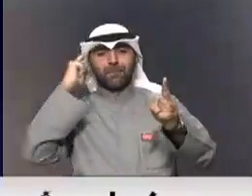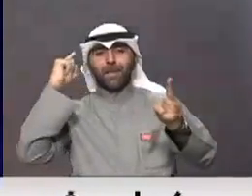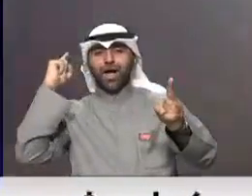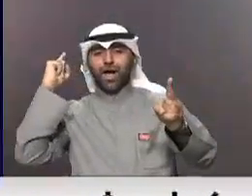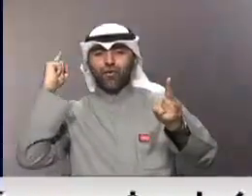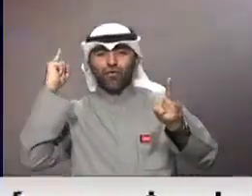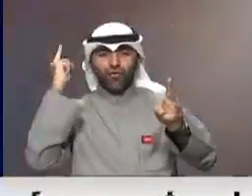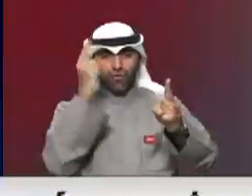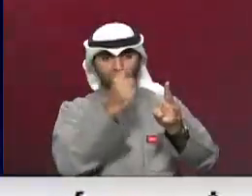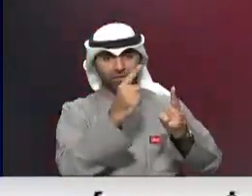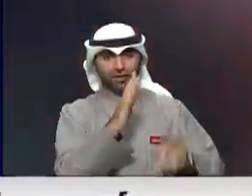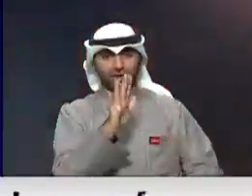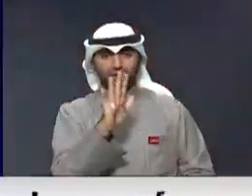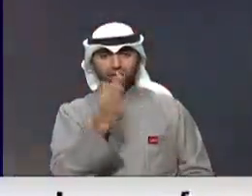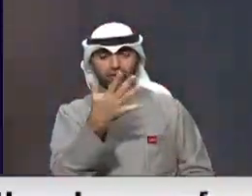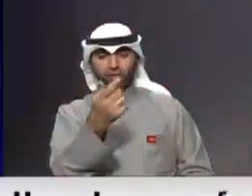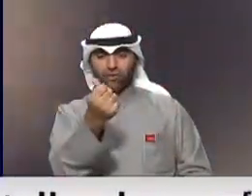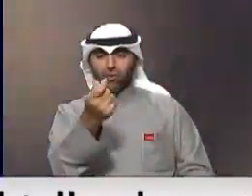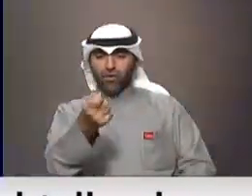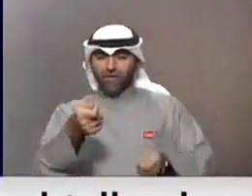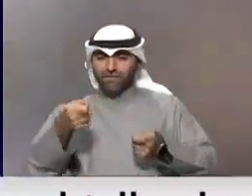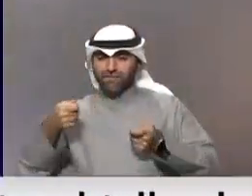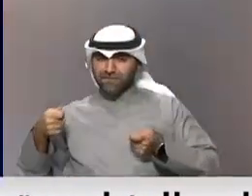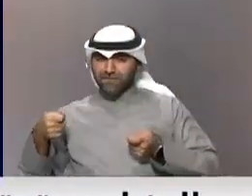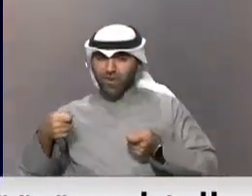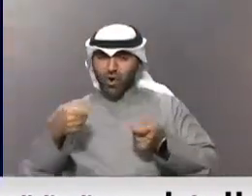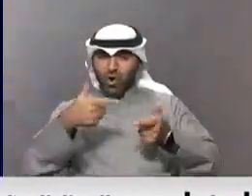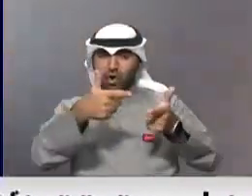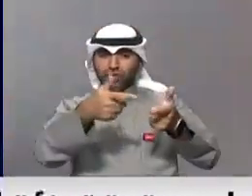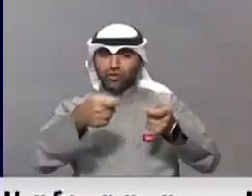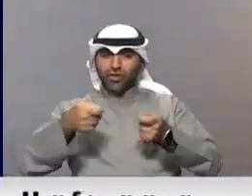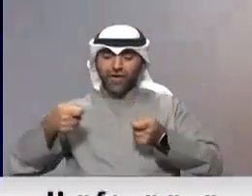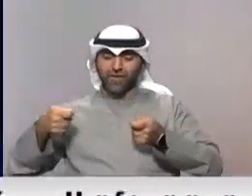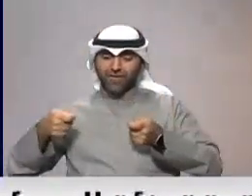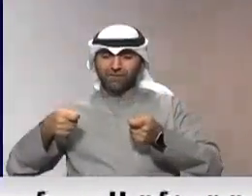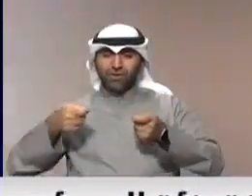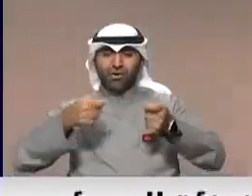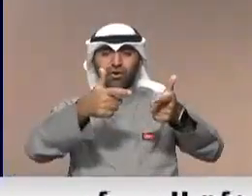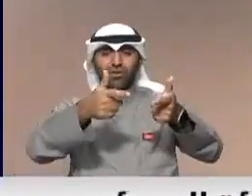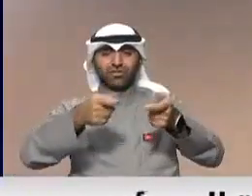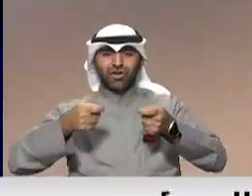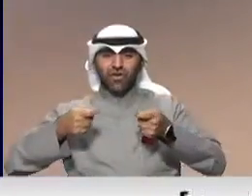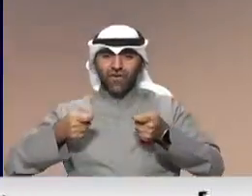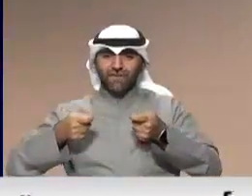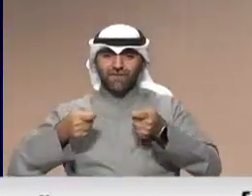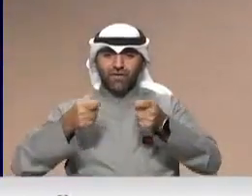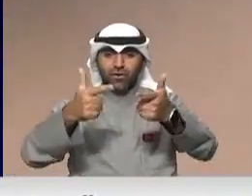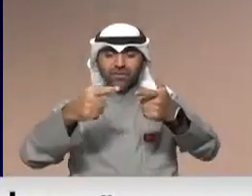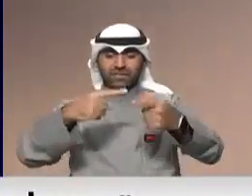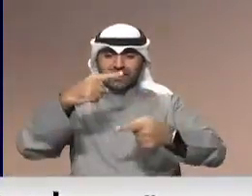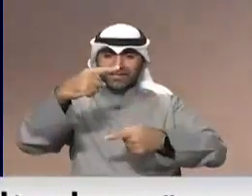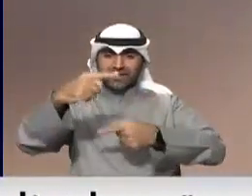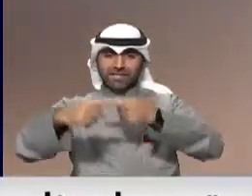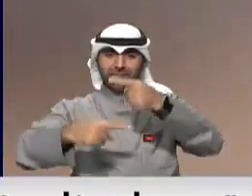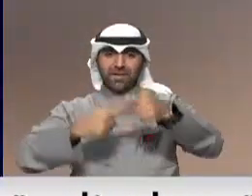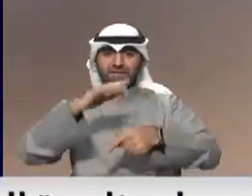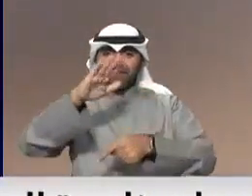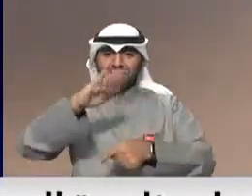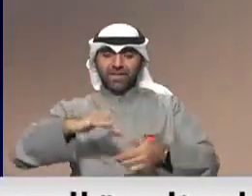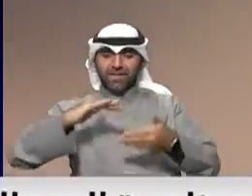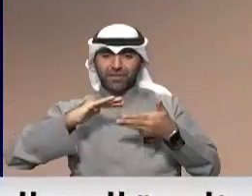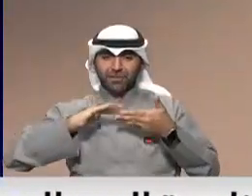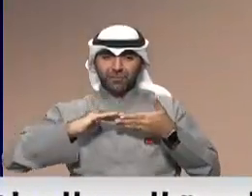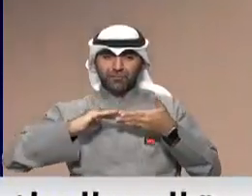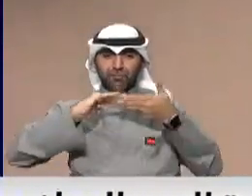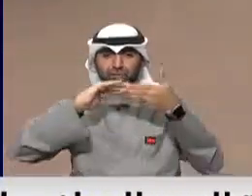يعني في كرب عظيم رغم إمكانيات يعني دولة تركيا الكبيرة والكوادر البشرية الكبيرة وإمكانياتها